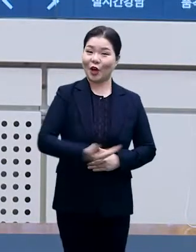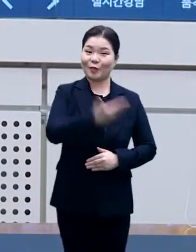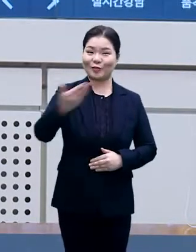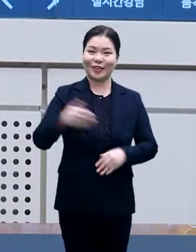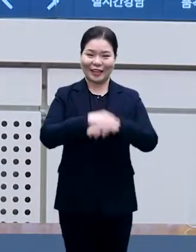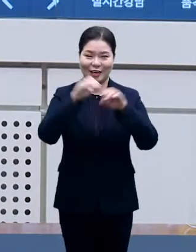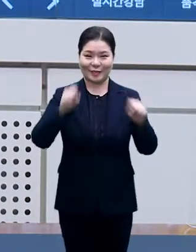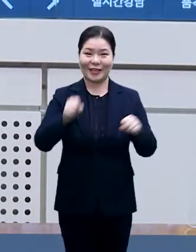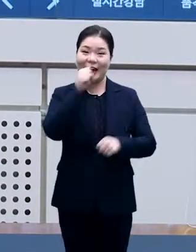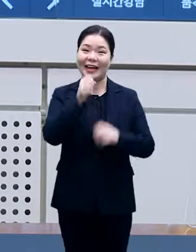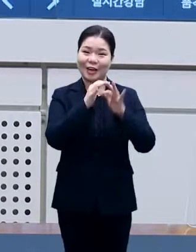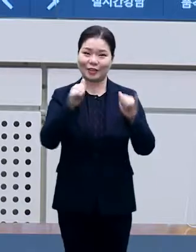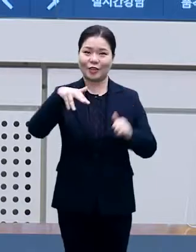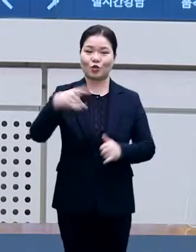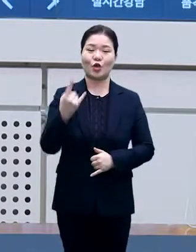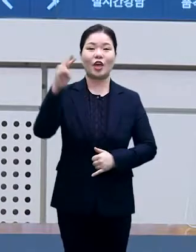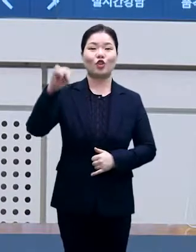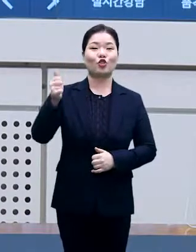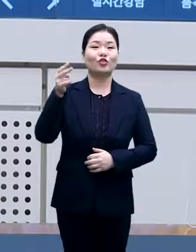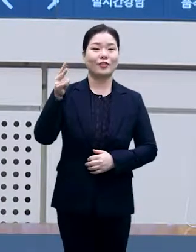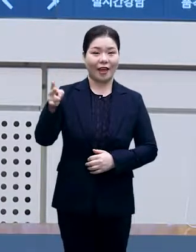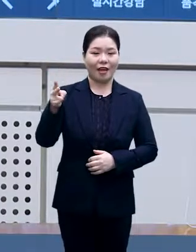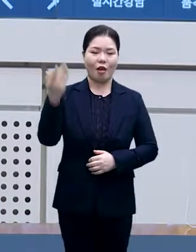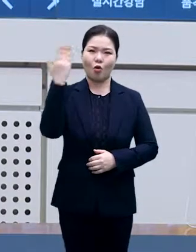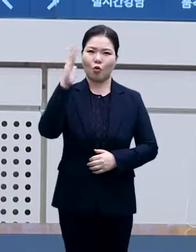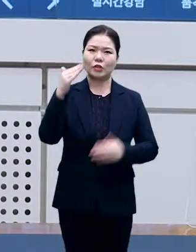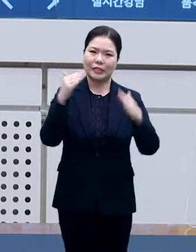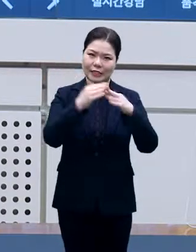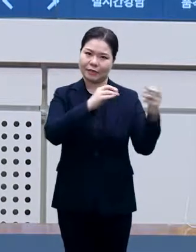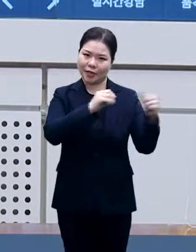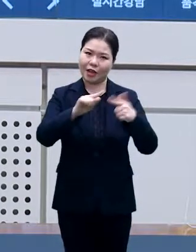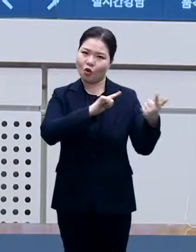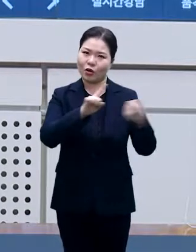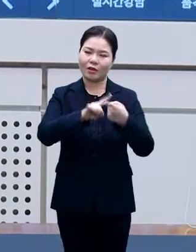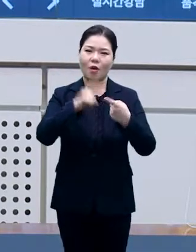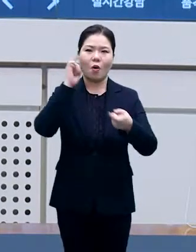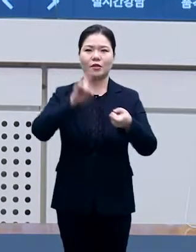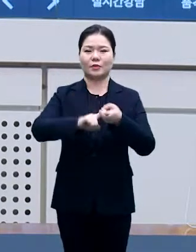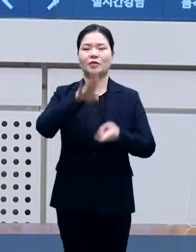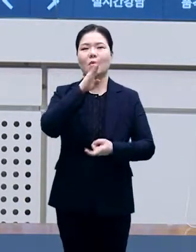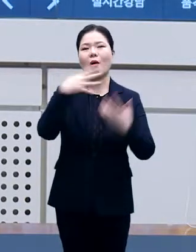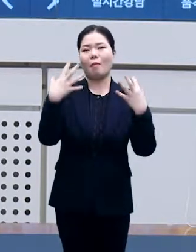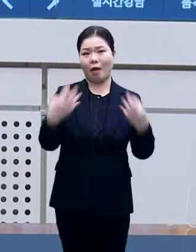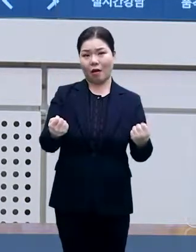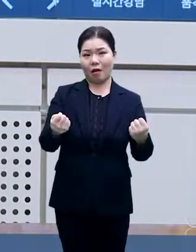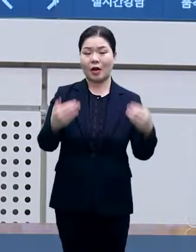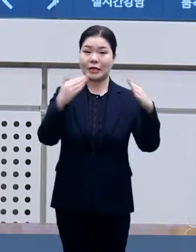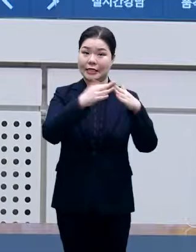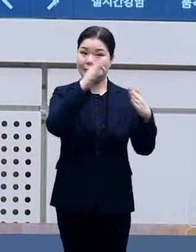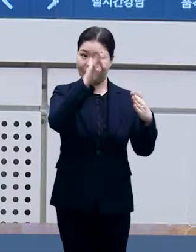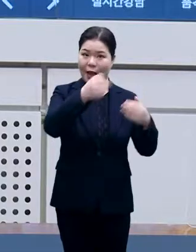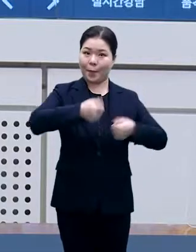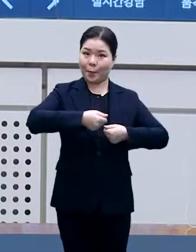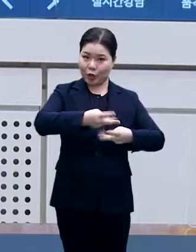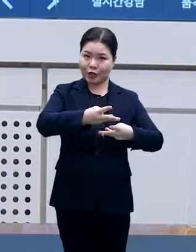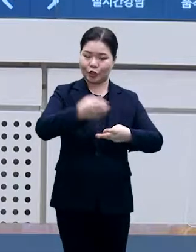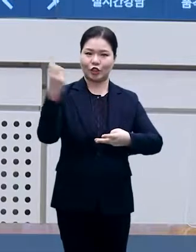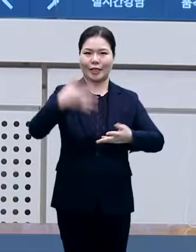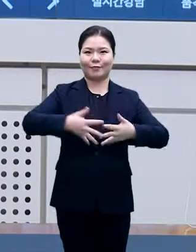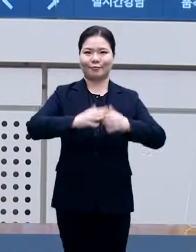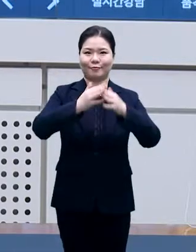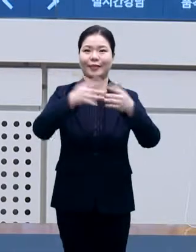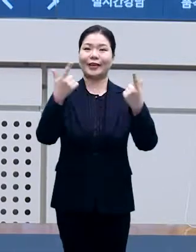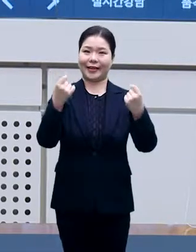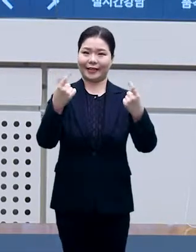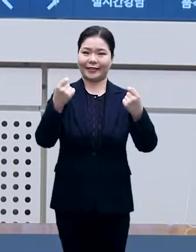여러분 안녕하십니까? 아나운서 최윤혜입니다. 요즘 부동산에 대한 관심이 참 뜨겁습니다. 집값, 용적률,